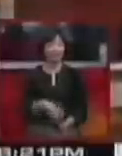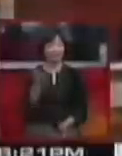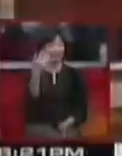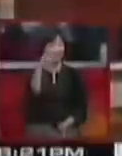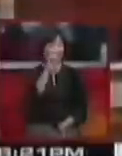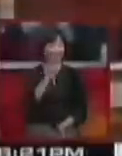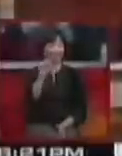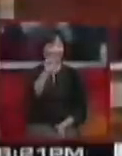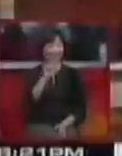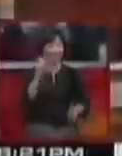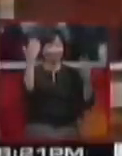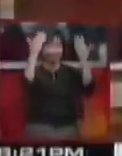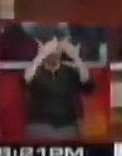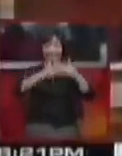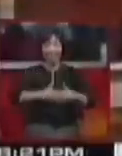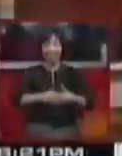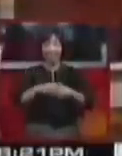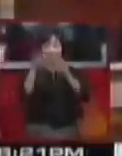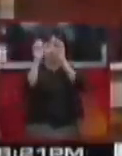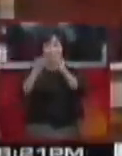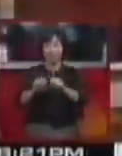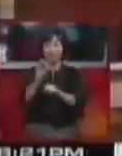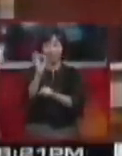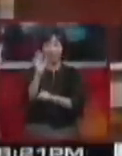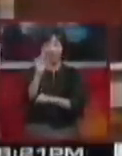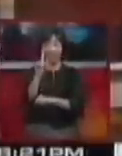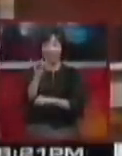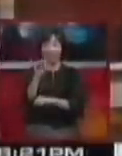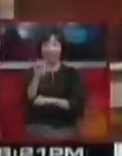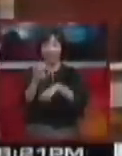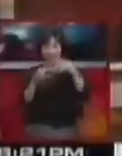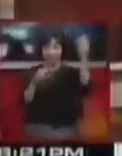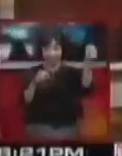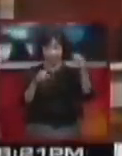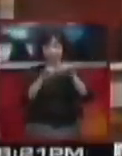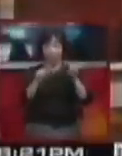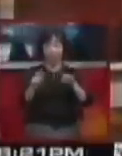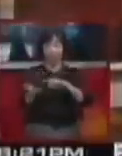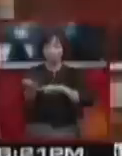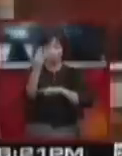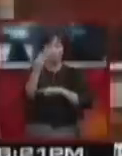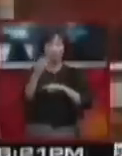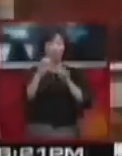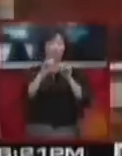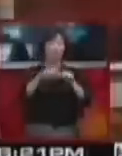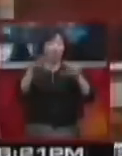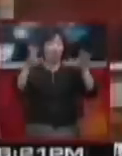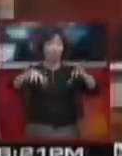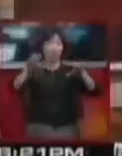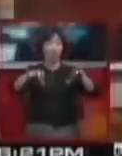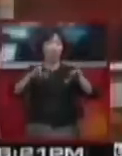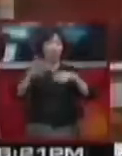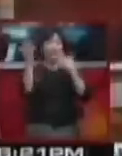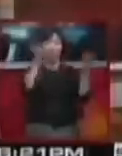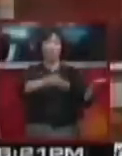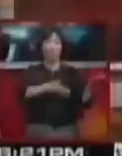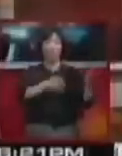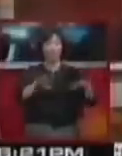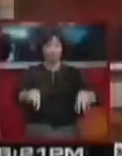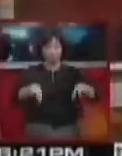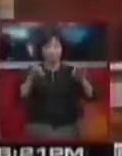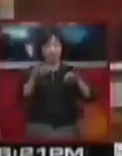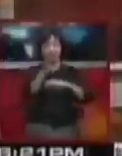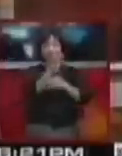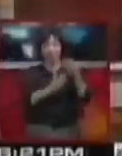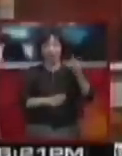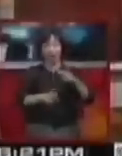Sabado pa ng gabi ng kalabas ng bansa ang bagyong Ferdy. Pero hanggang kaninang umaga, wala pa rin patid ang ulan na nagdala ng mga